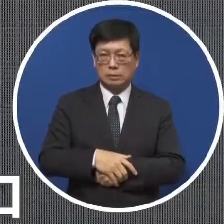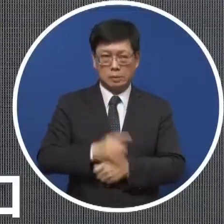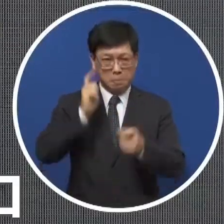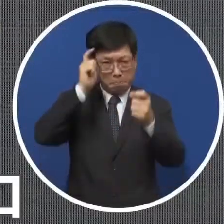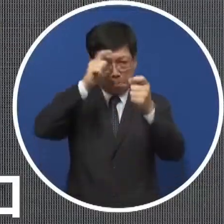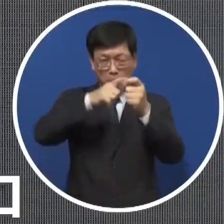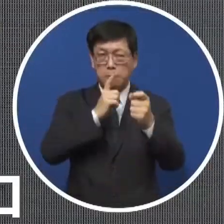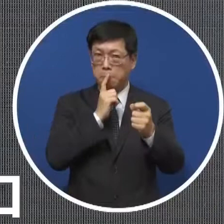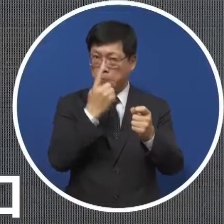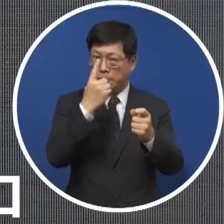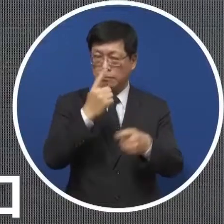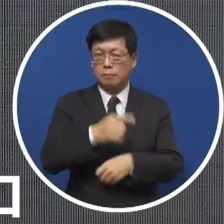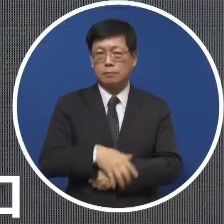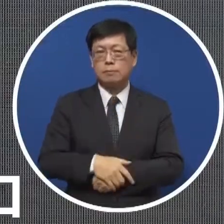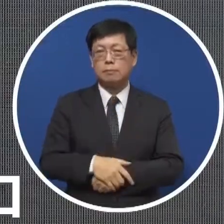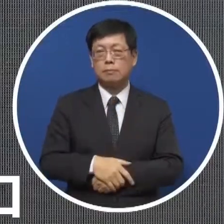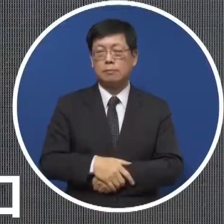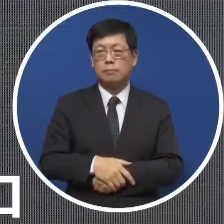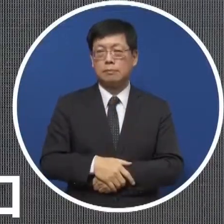的意志，